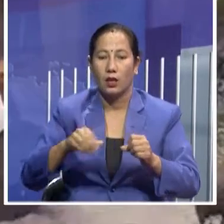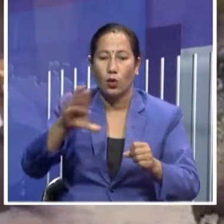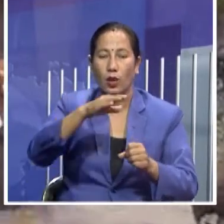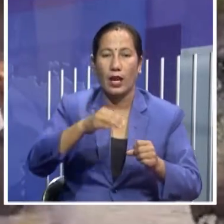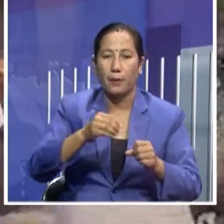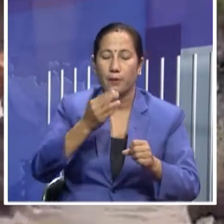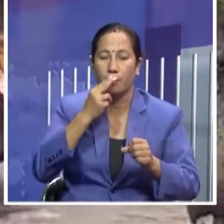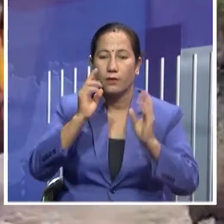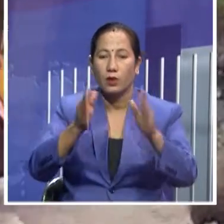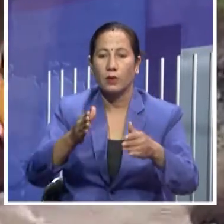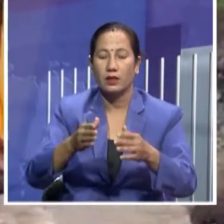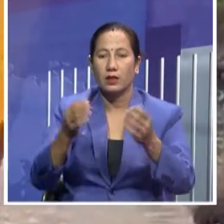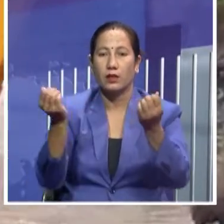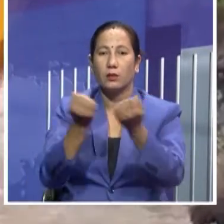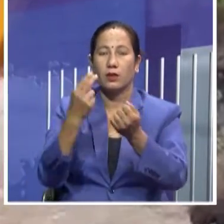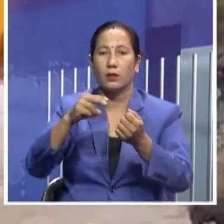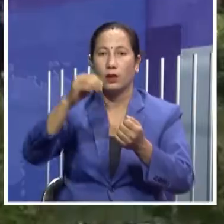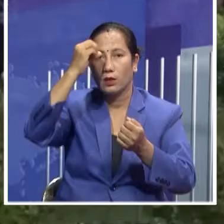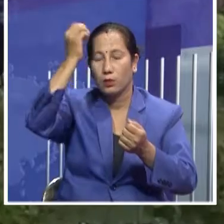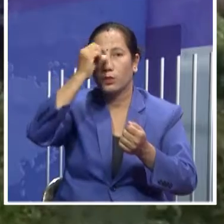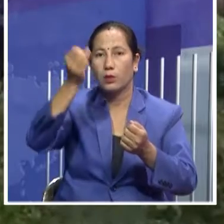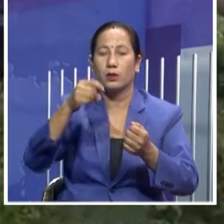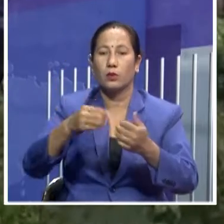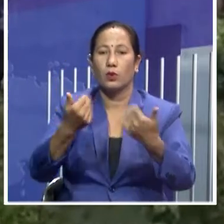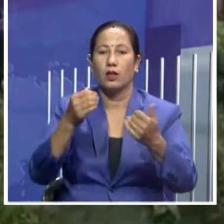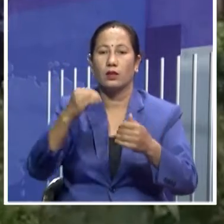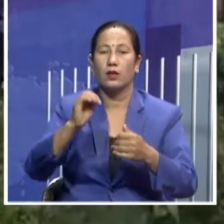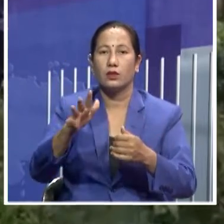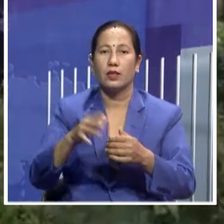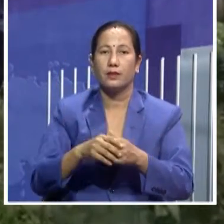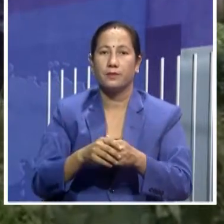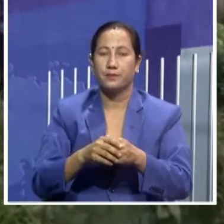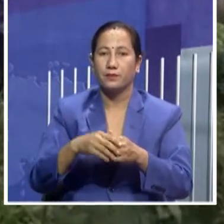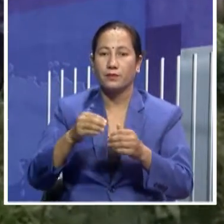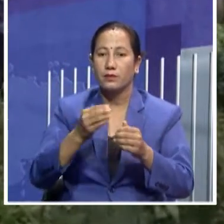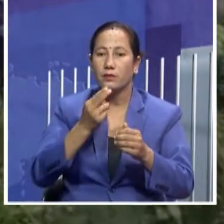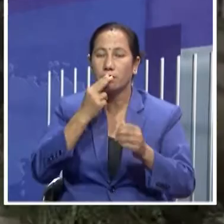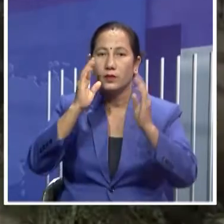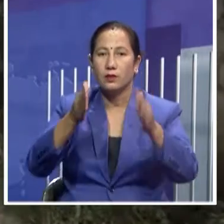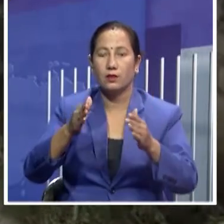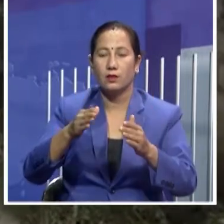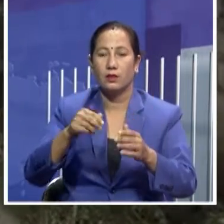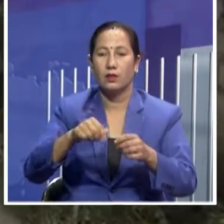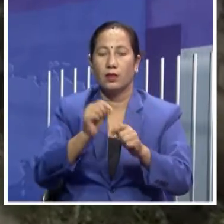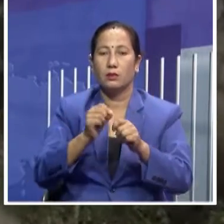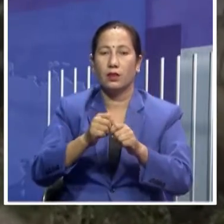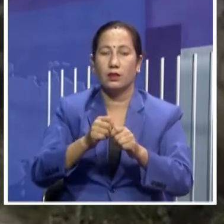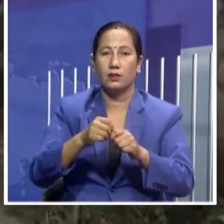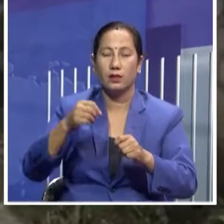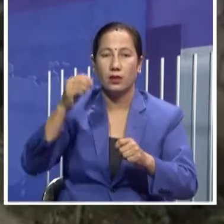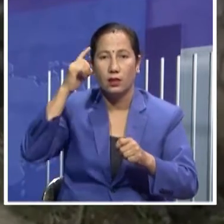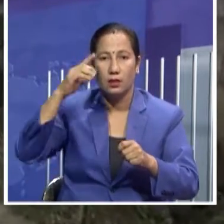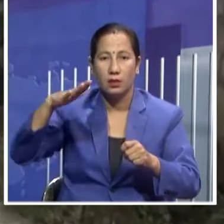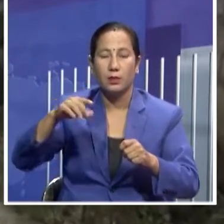भाँसिँदा अवरुद्ध बनेको पूर्व पश्चिम राजमार्ग अझै खुल्न सकेको छैन। पुल भाँसिएको र तत्काल पुल बन्ने सम्भावना